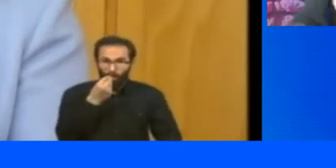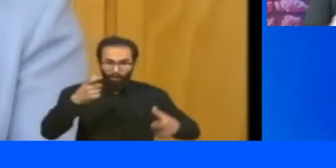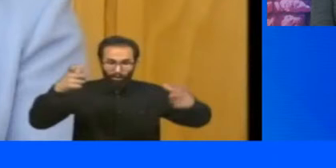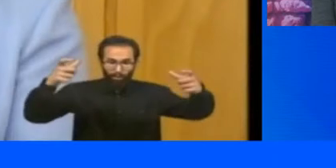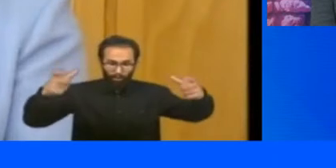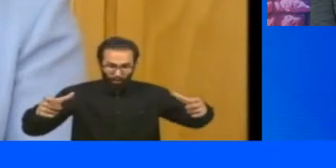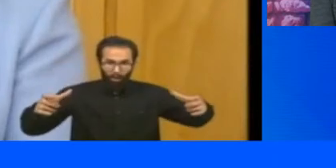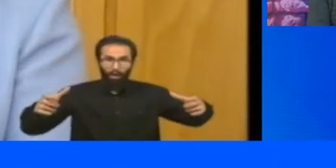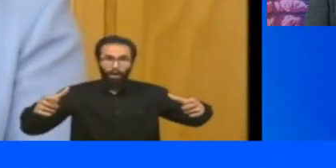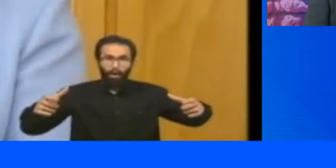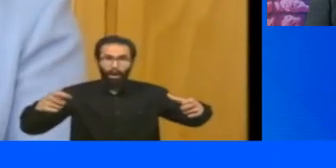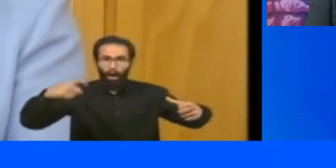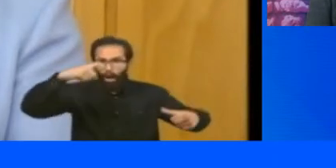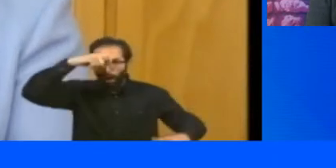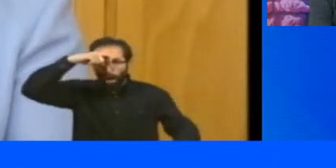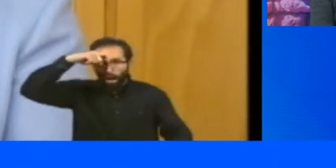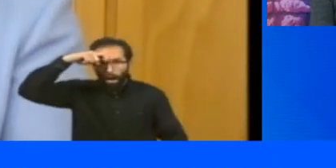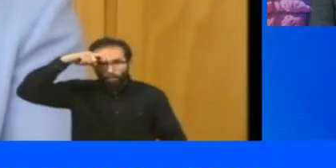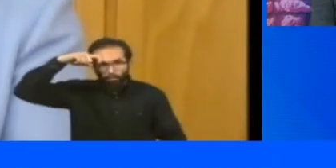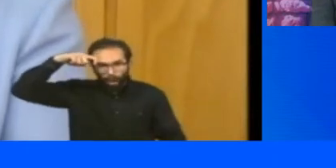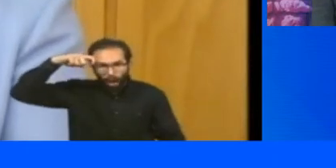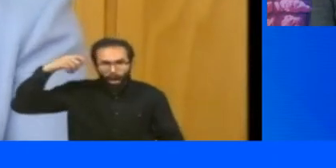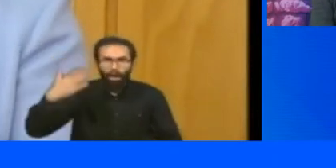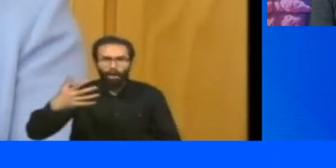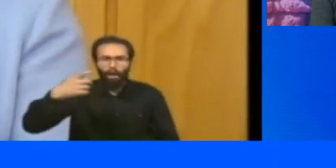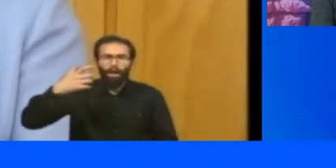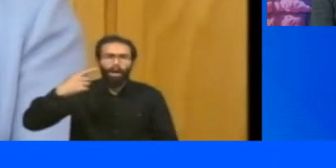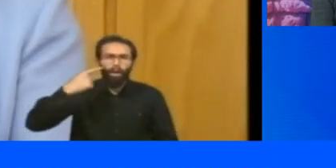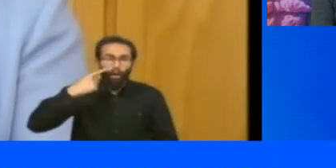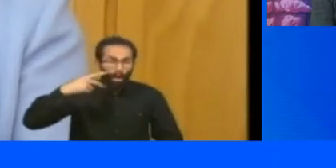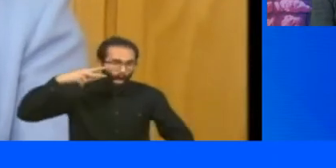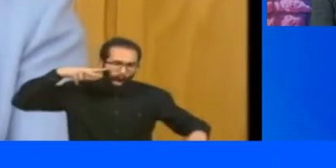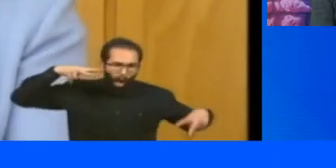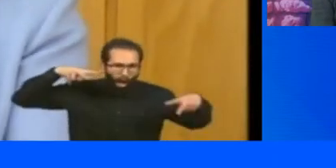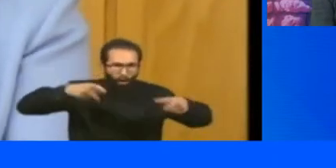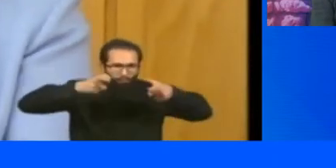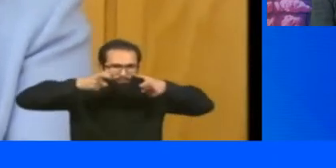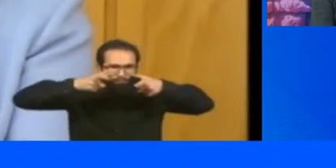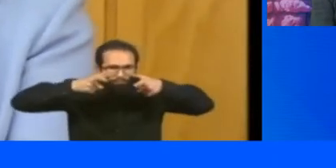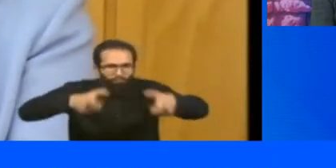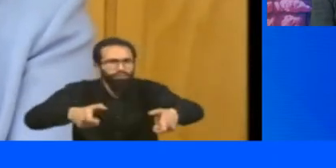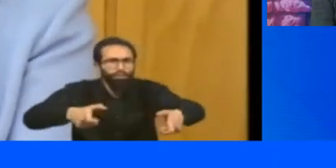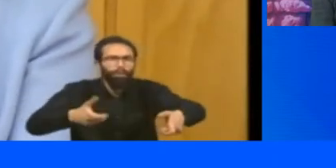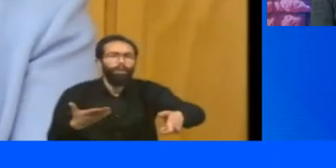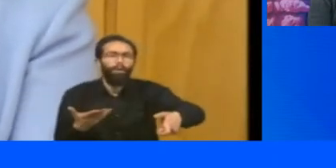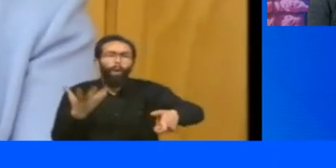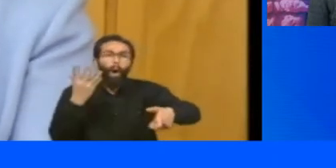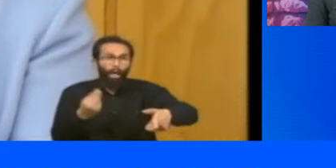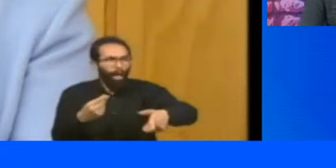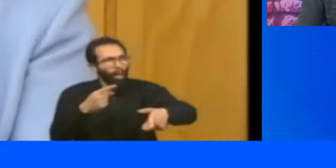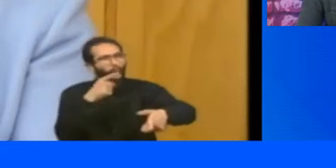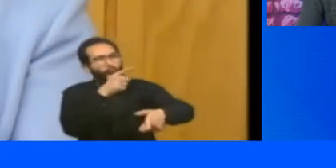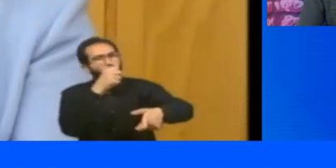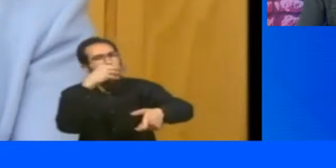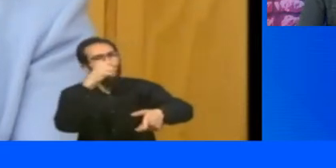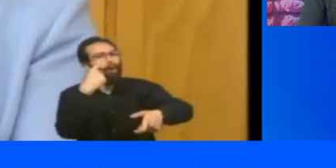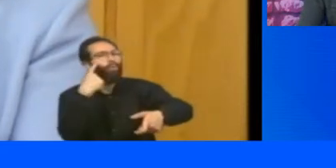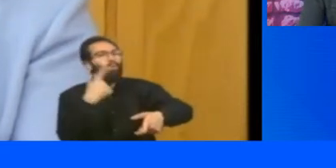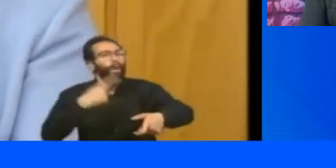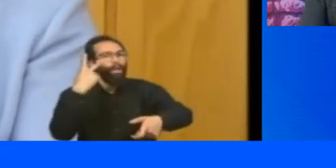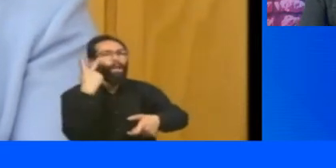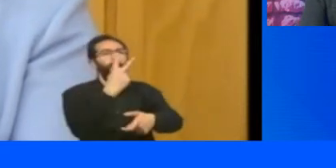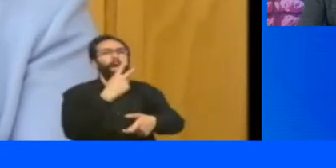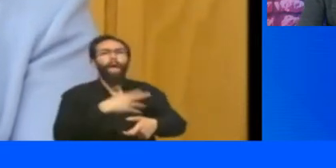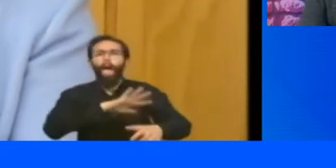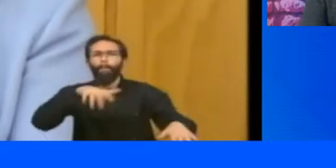ve alın terimize göre göz dikenlere karşı hep birlikte mücadele dedik ve demeye de